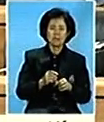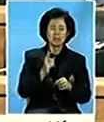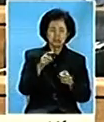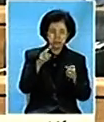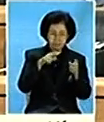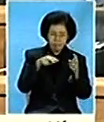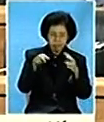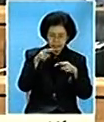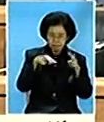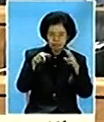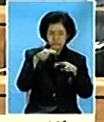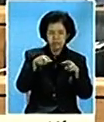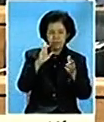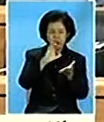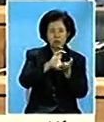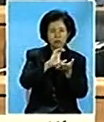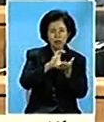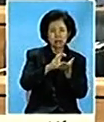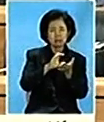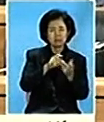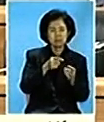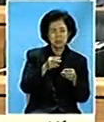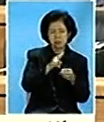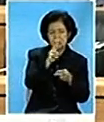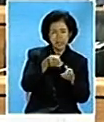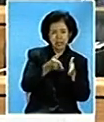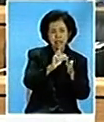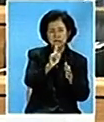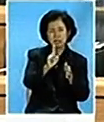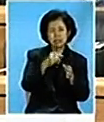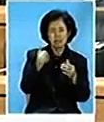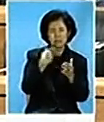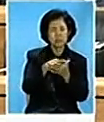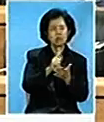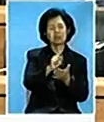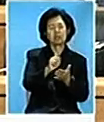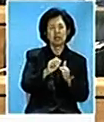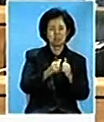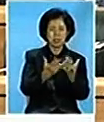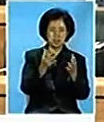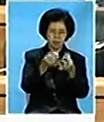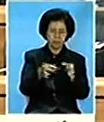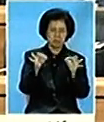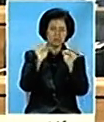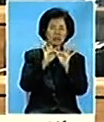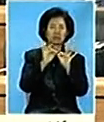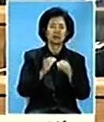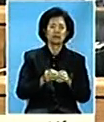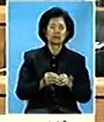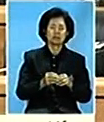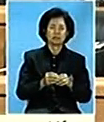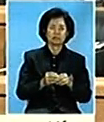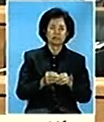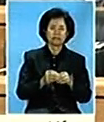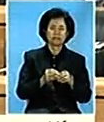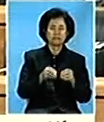าว่างบประมาณไปใช้ทางไหนและจะเป็นประโยชน์หรือไม่อย่างไรนั้นจึงเป็นเรื่องสำคัญจากยุทธศา